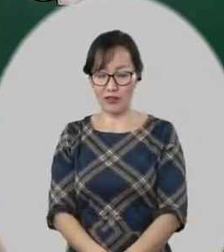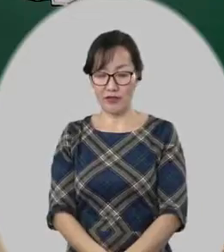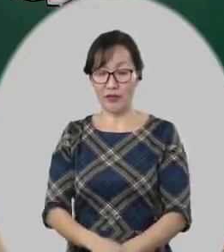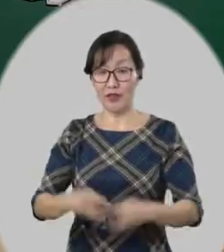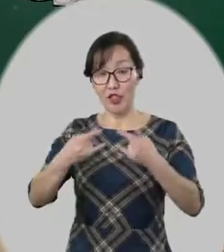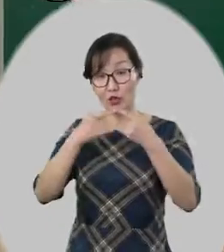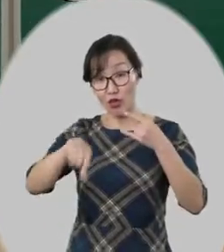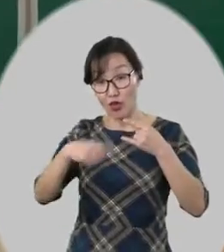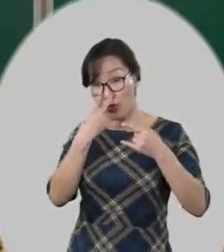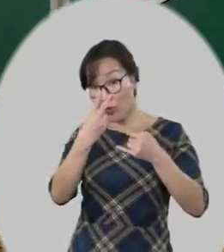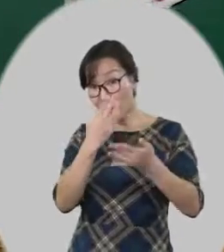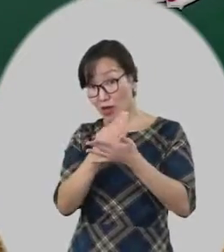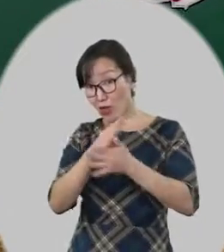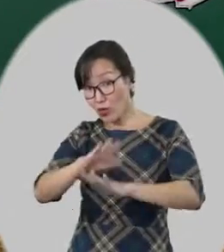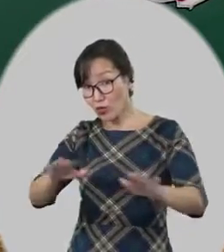байгаа хүүхдүүд